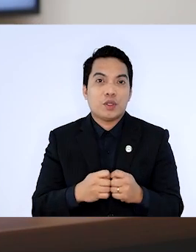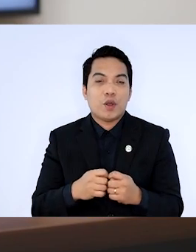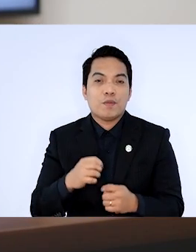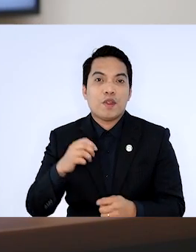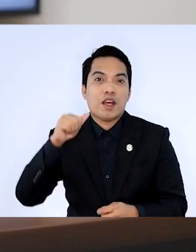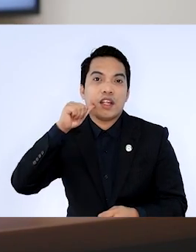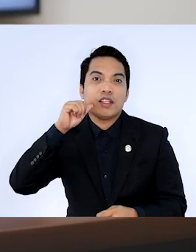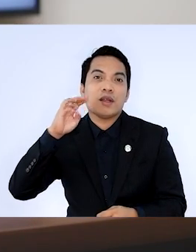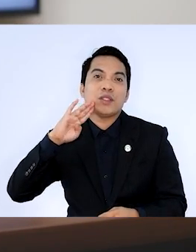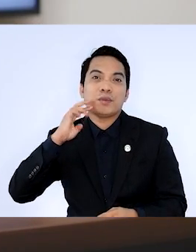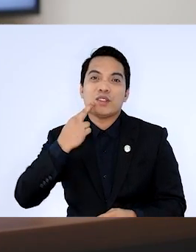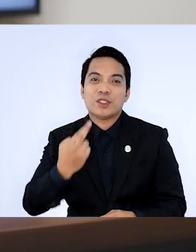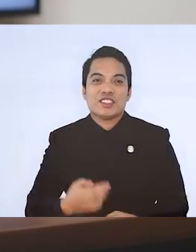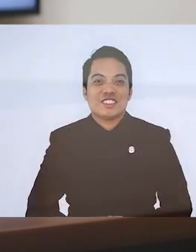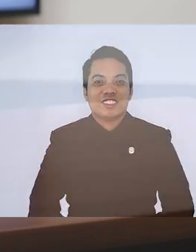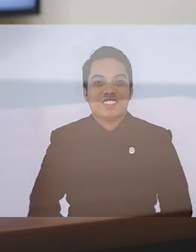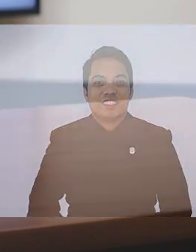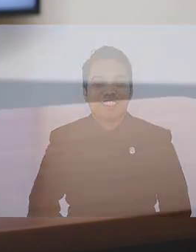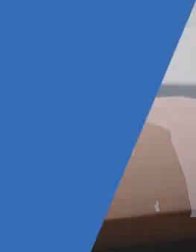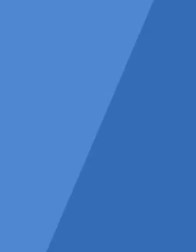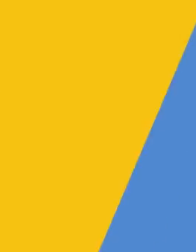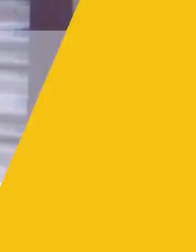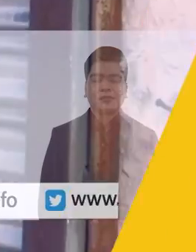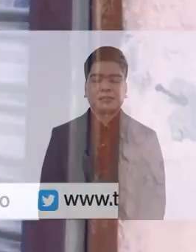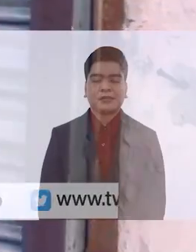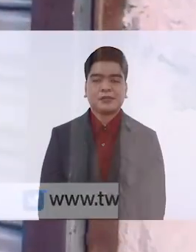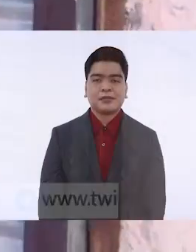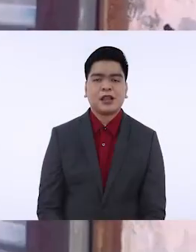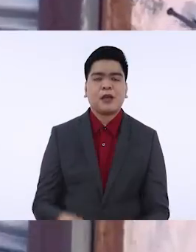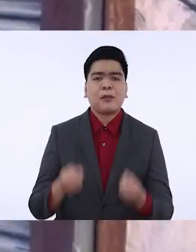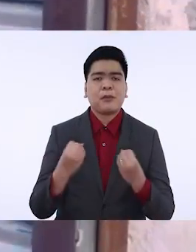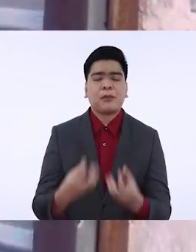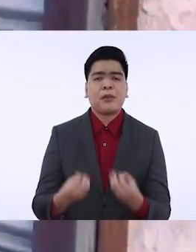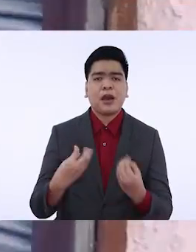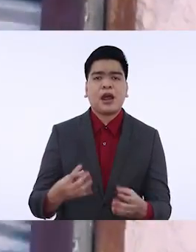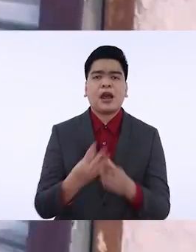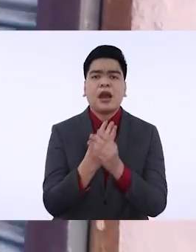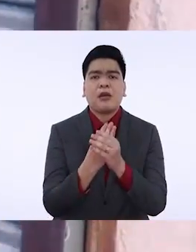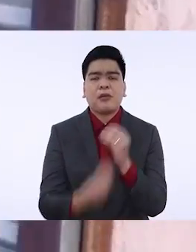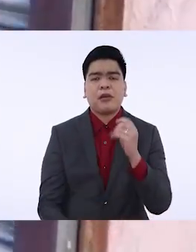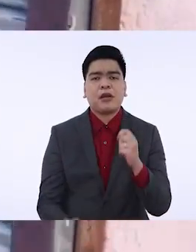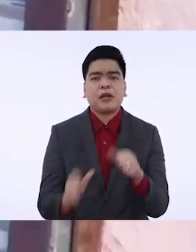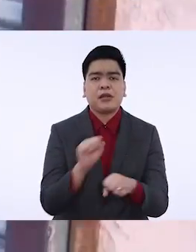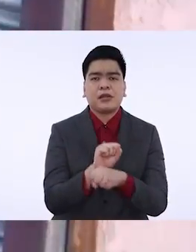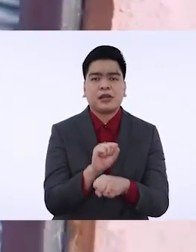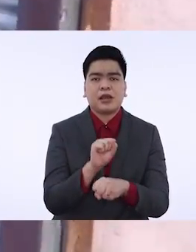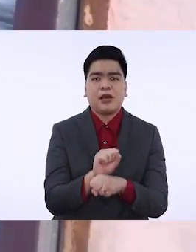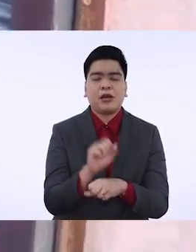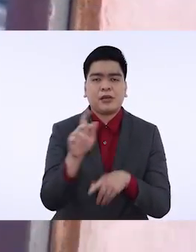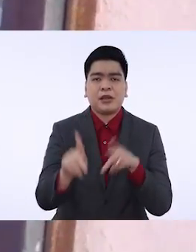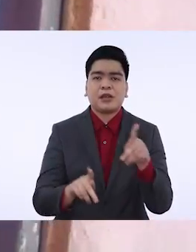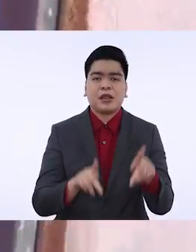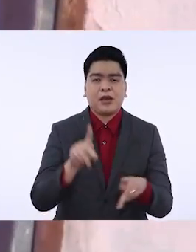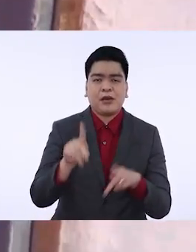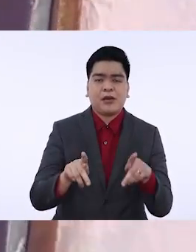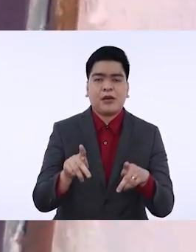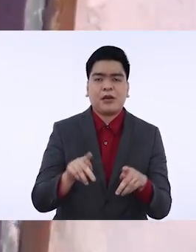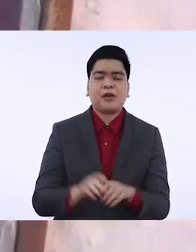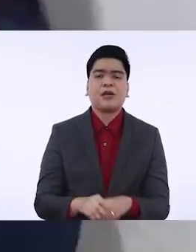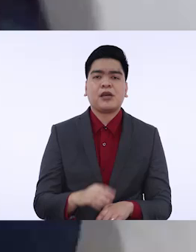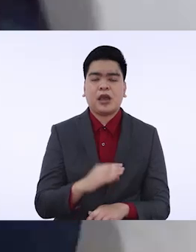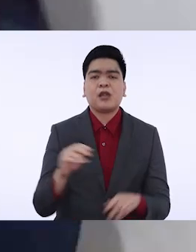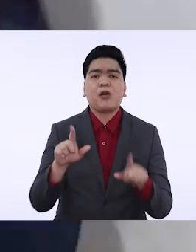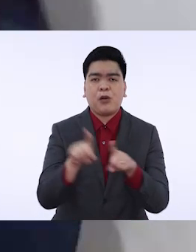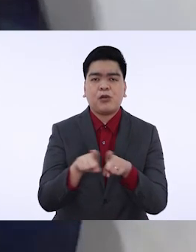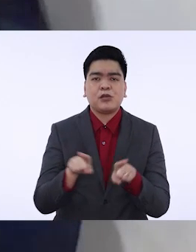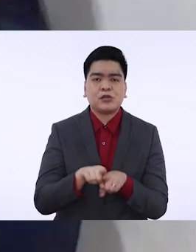kay kapatid na Andrea Barcebal. Marami ang nawalan ng trabaho sa mga kababayan natin at maging sa